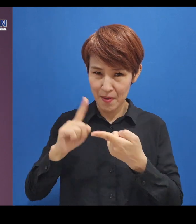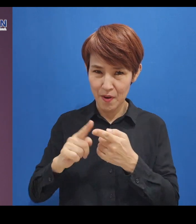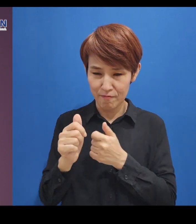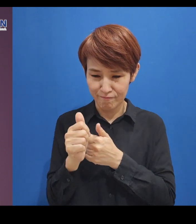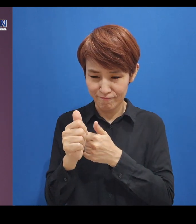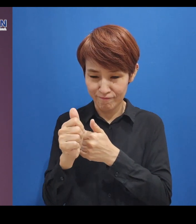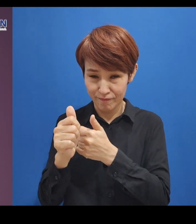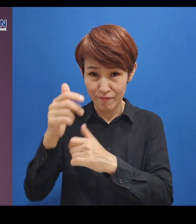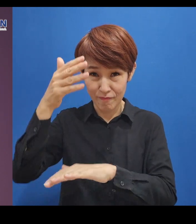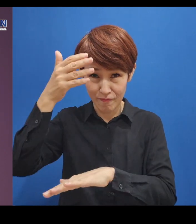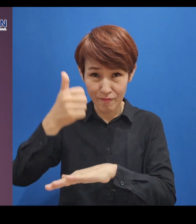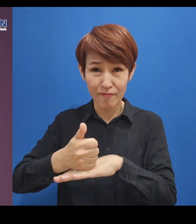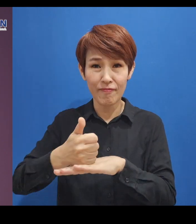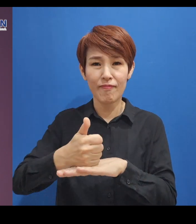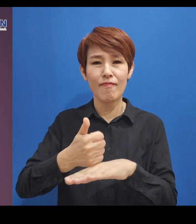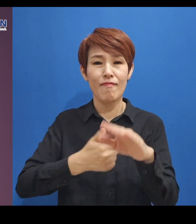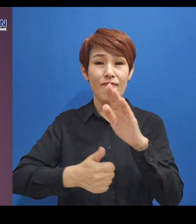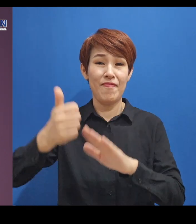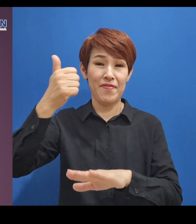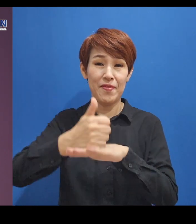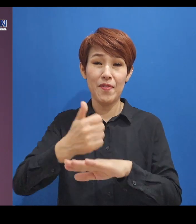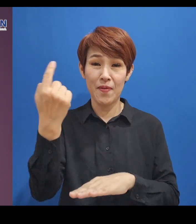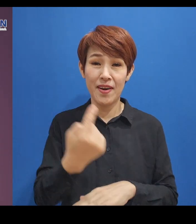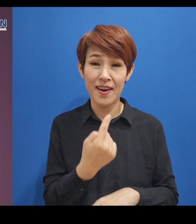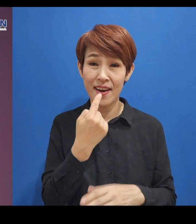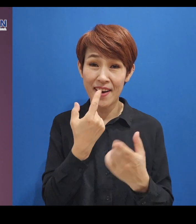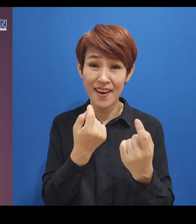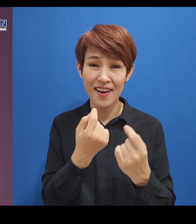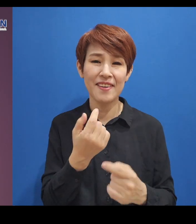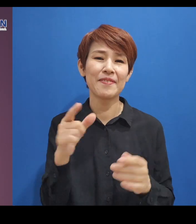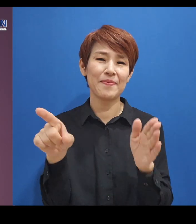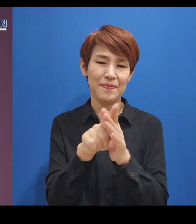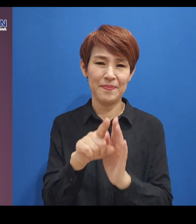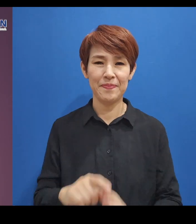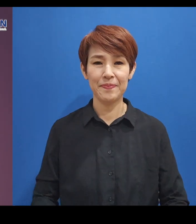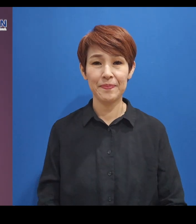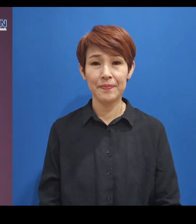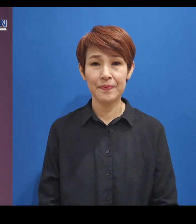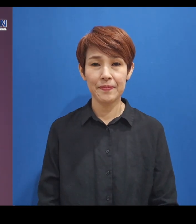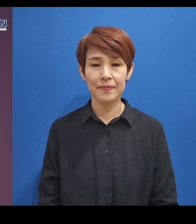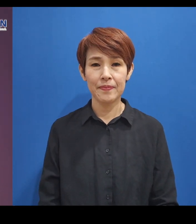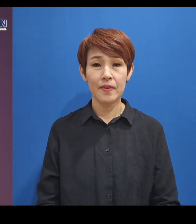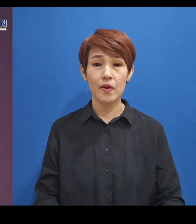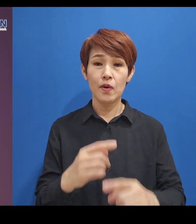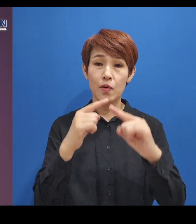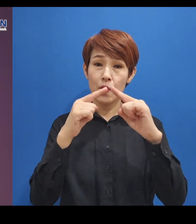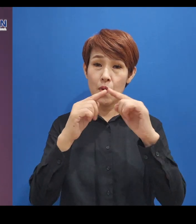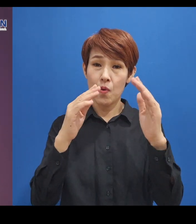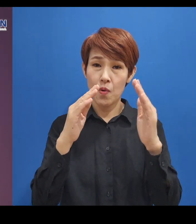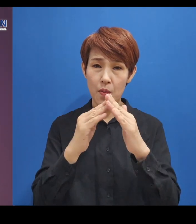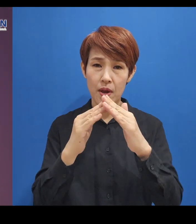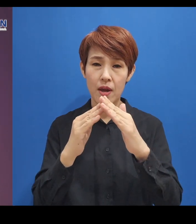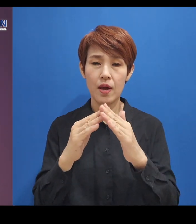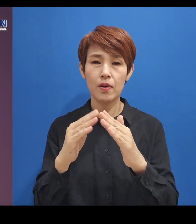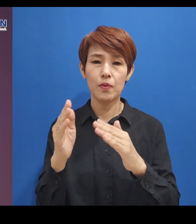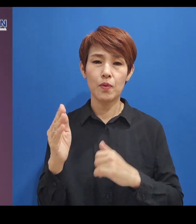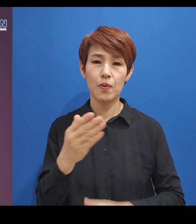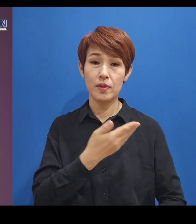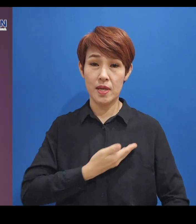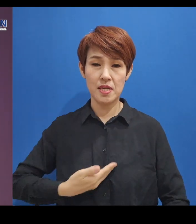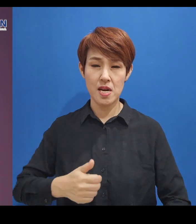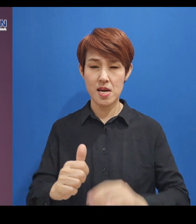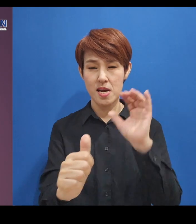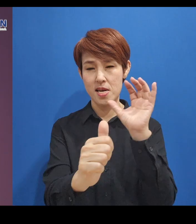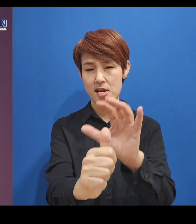진짜로 인생의 최고의 결과가 오게 될 것을 믿습니다. 그렇게 교회와 사도들을 박해하던 사내들인